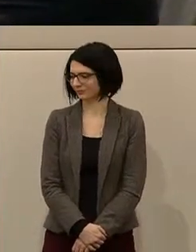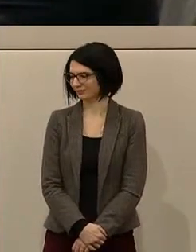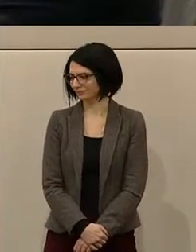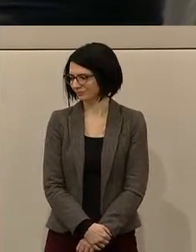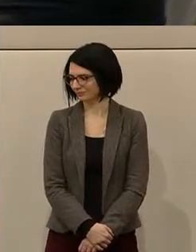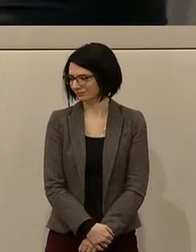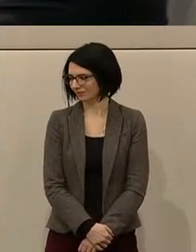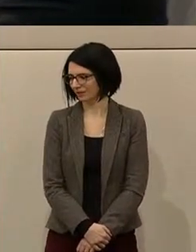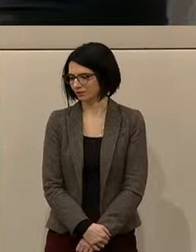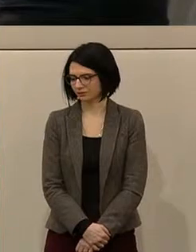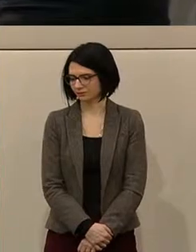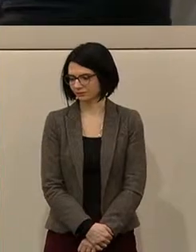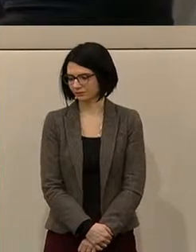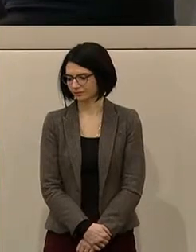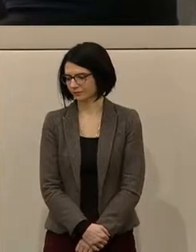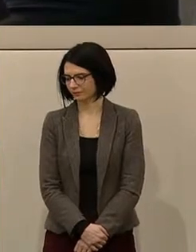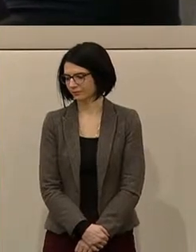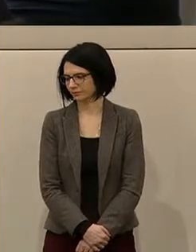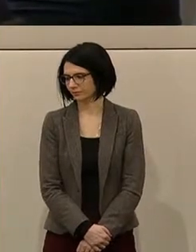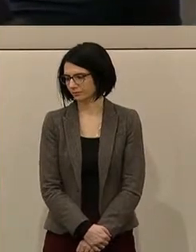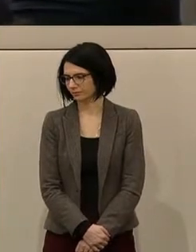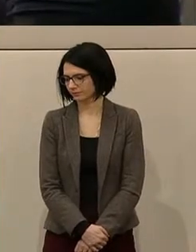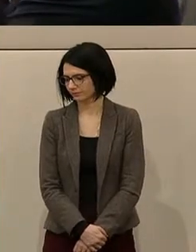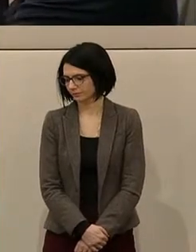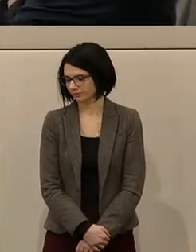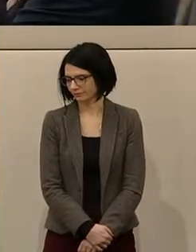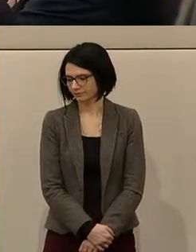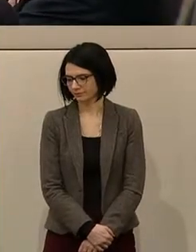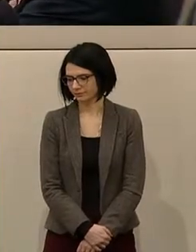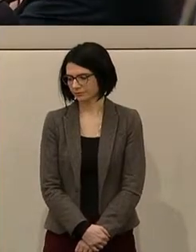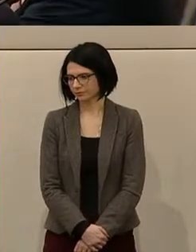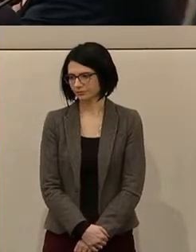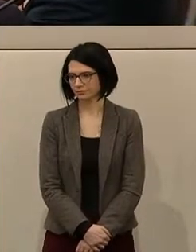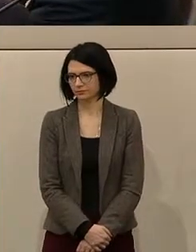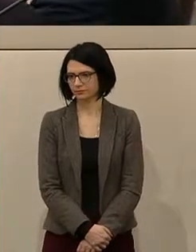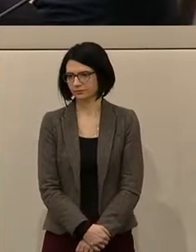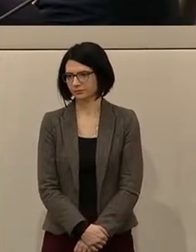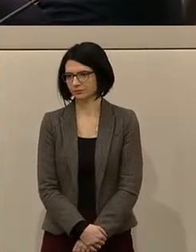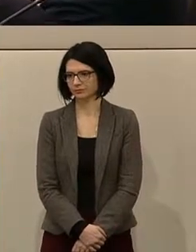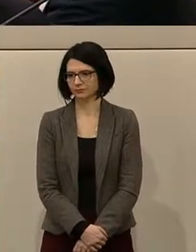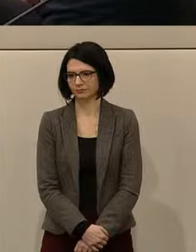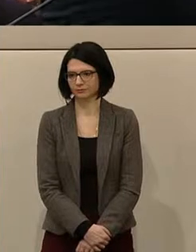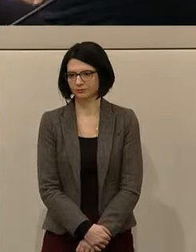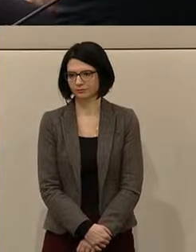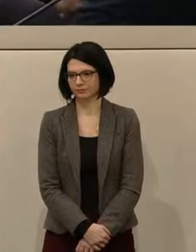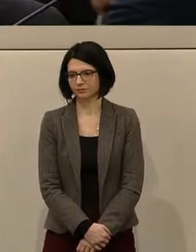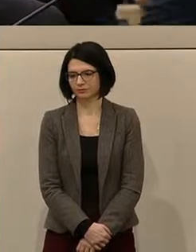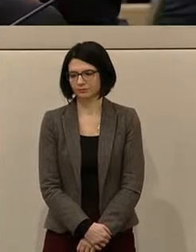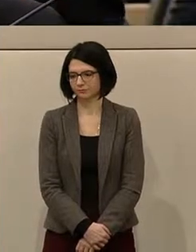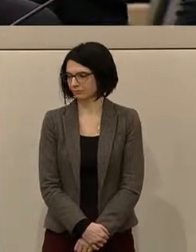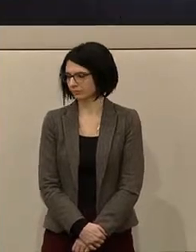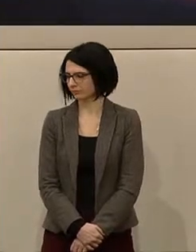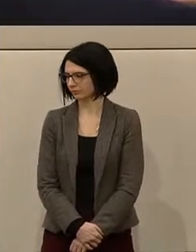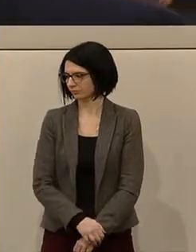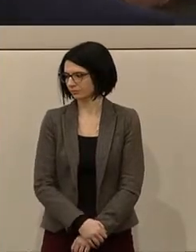weiter, möglicherweise mit dem Thema Rauchen. Auf dem Programm Tagesordnungspunkt 1 steht nämlich der Sammelbericht des